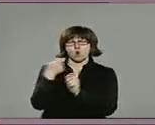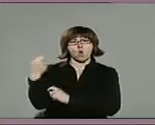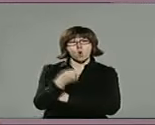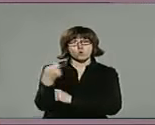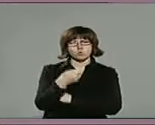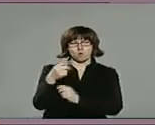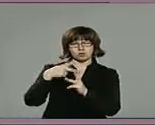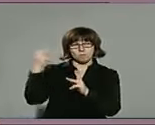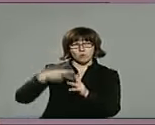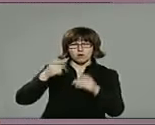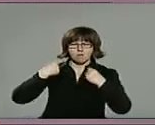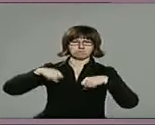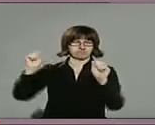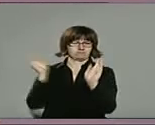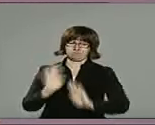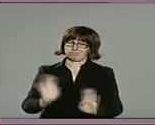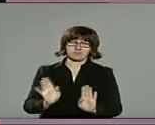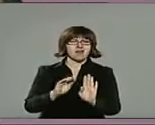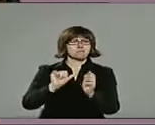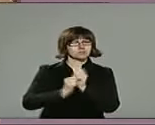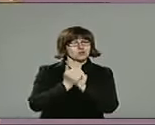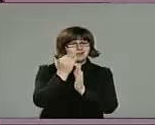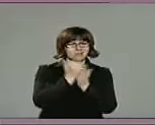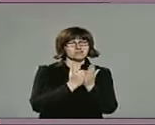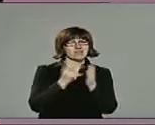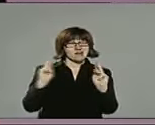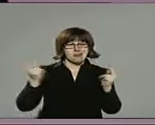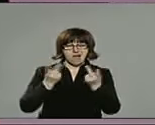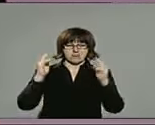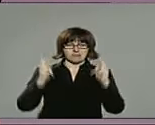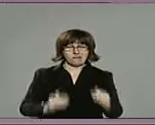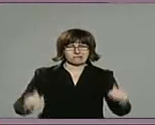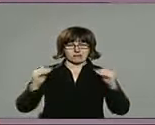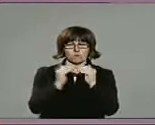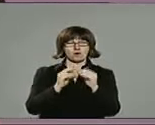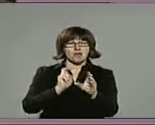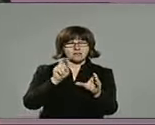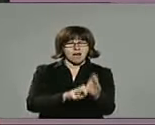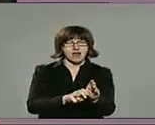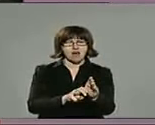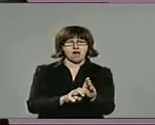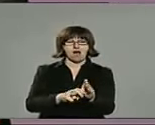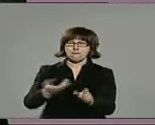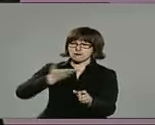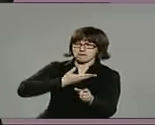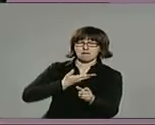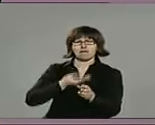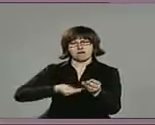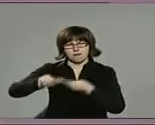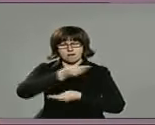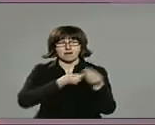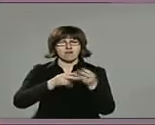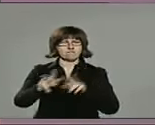ökonomisches Programm, sondern vor allem als Prinzip von Gleichberechtigten, die Teilhabe am Haben und am Sagen in Wirtschaft